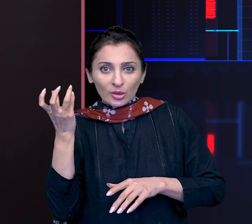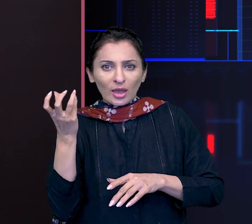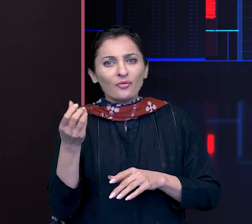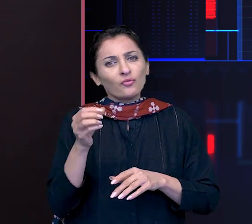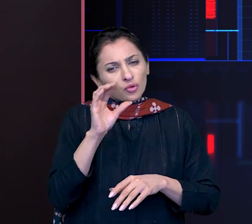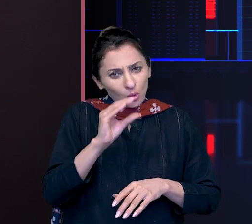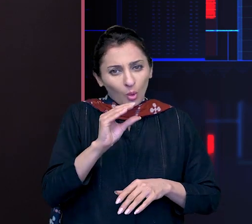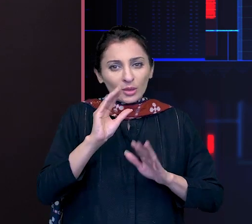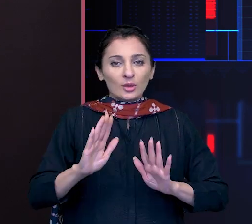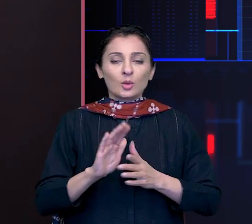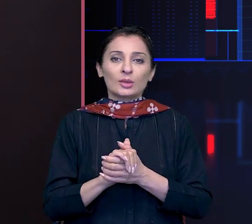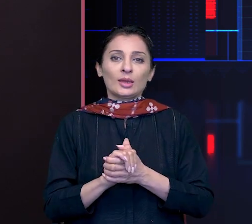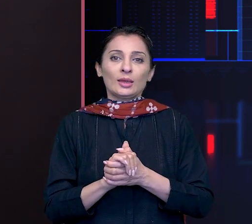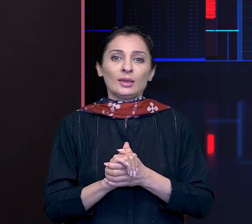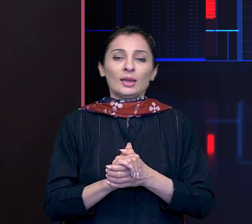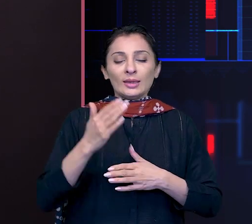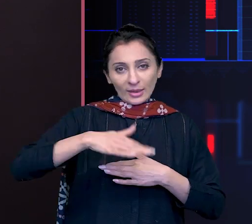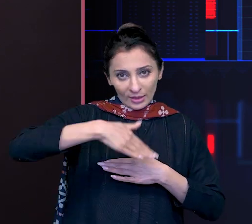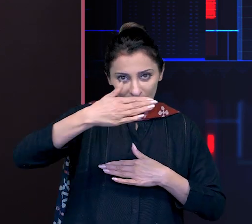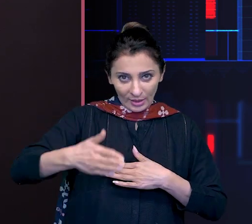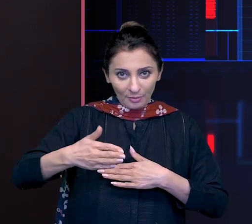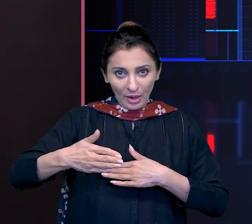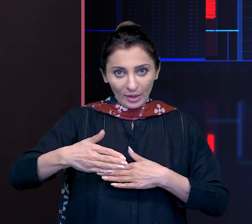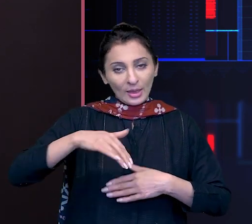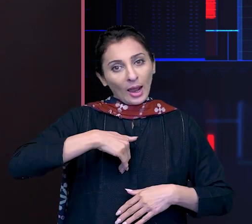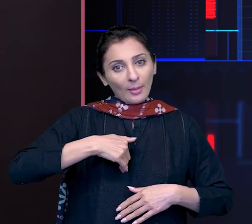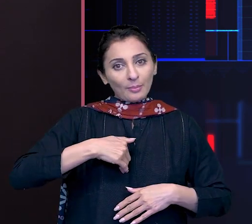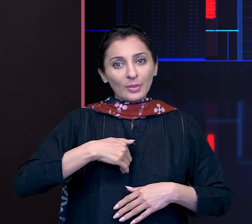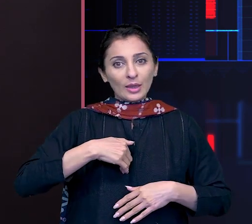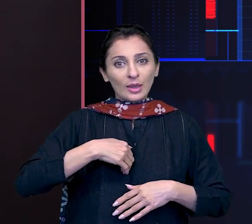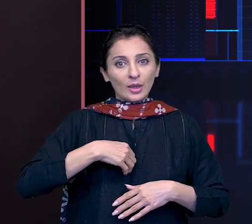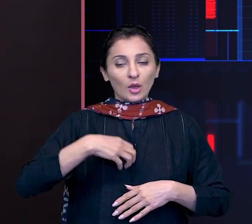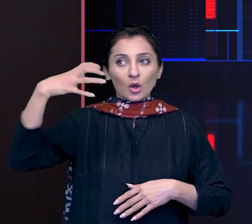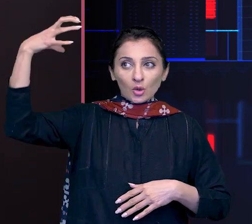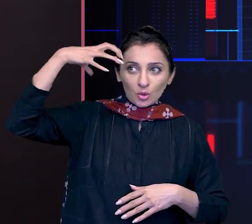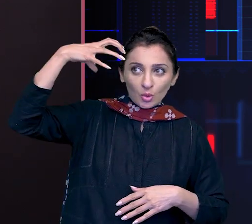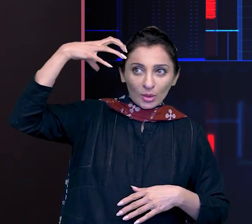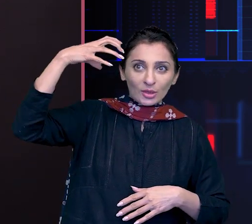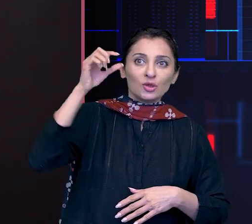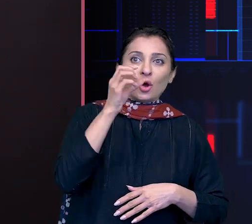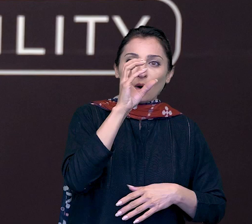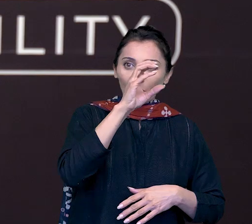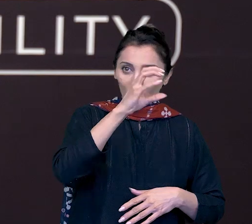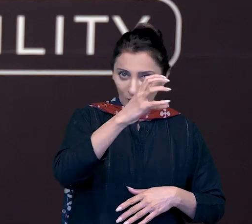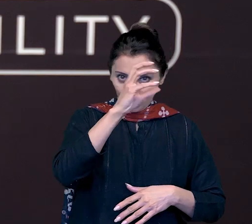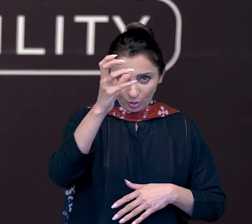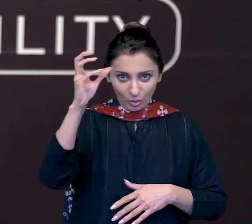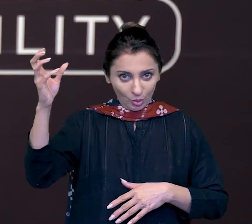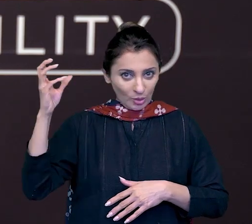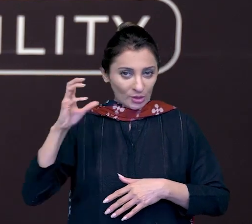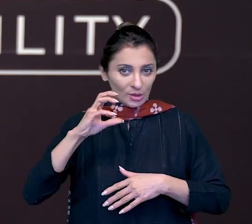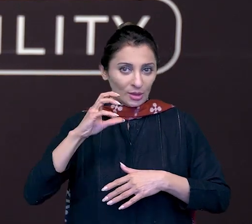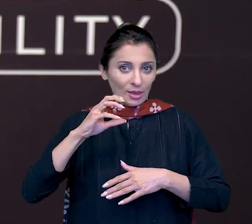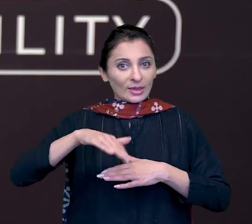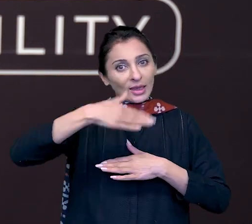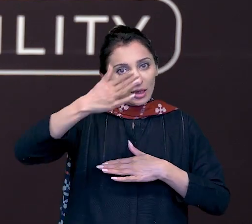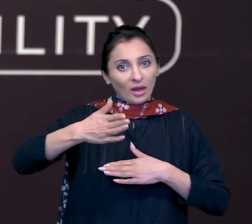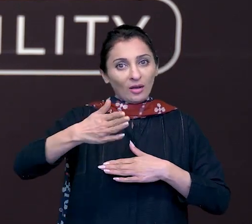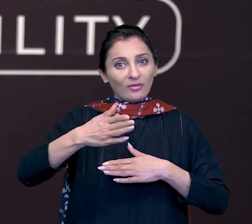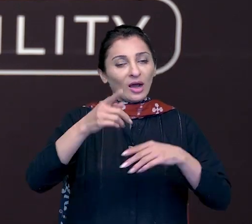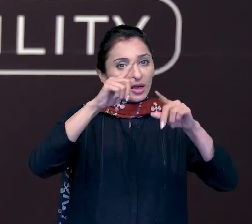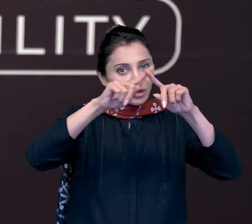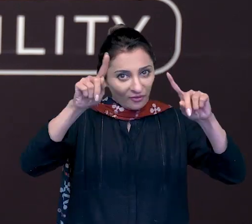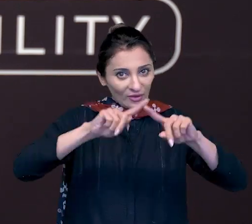हमें अपने ही सोलर सिस्टम के अलावा कहीं एक और सोलर सिस्टम मिला जहाँ पे हमें एक प्लैनेट डिस्कवर हुआ। तो